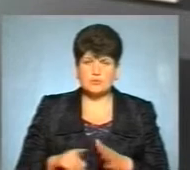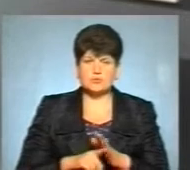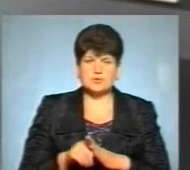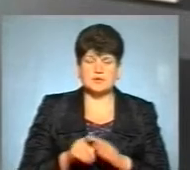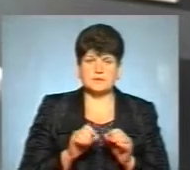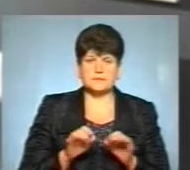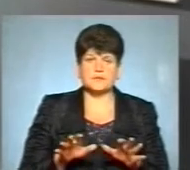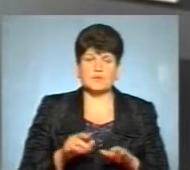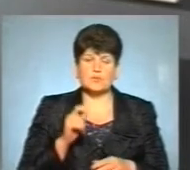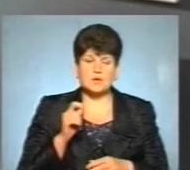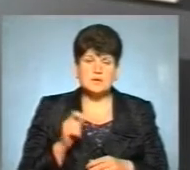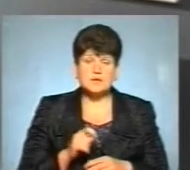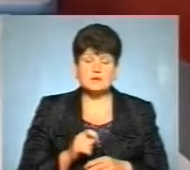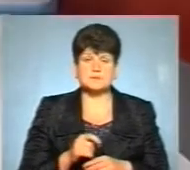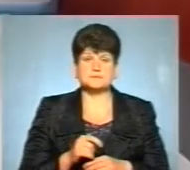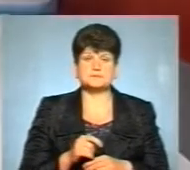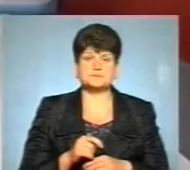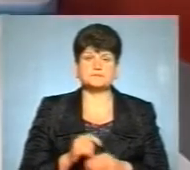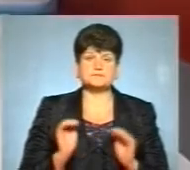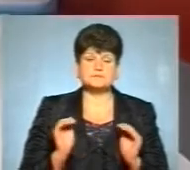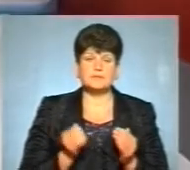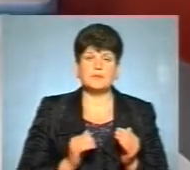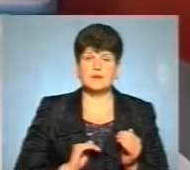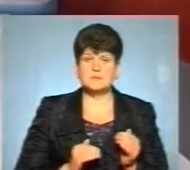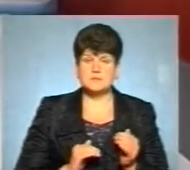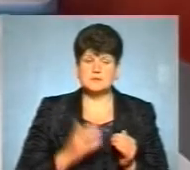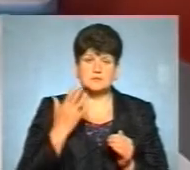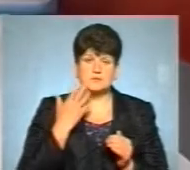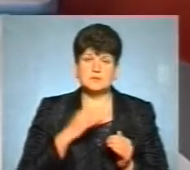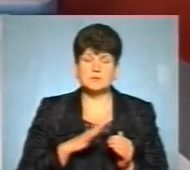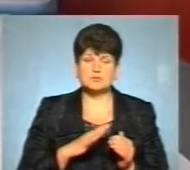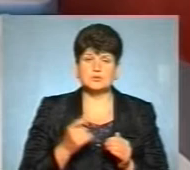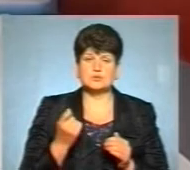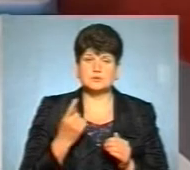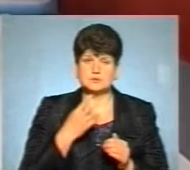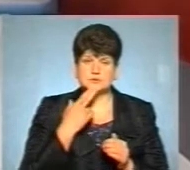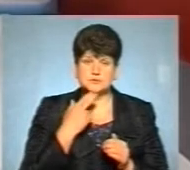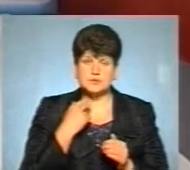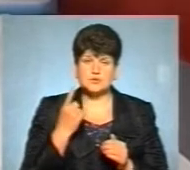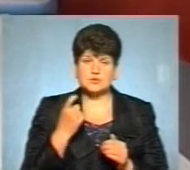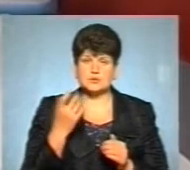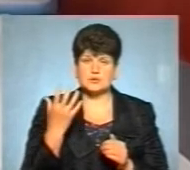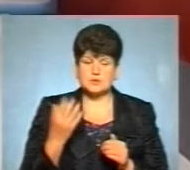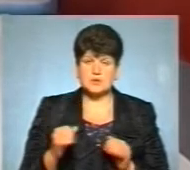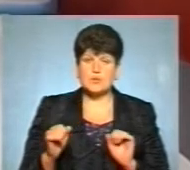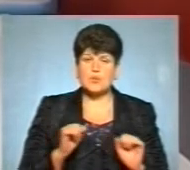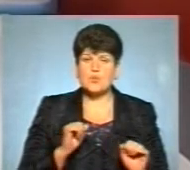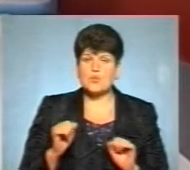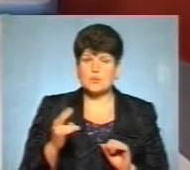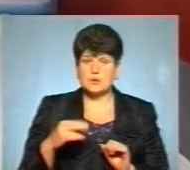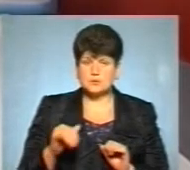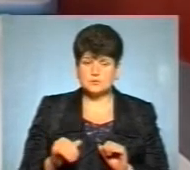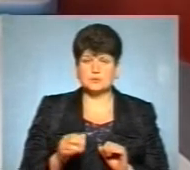Україні. Власне, про малий бізнес. Коли було 11 червня 100 днів уряду Дениса